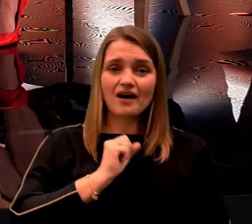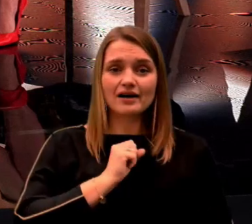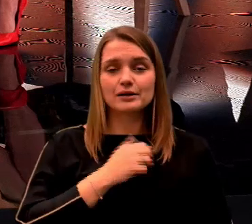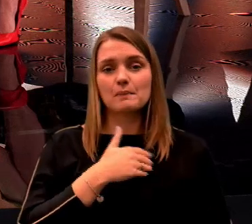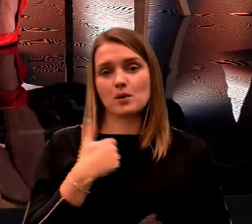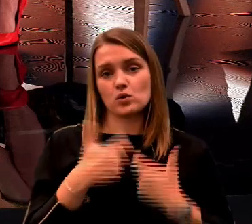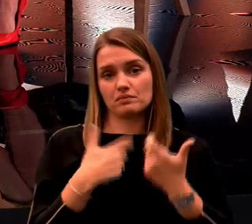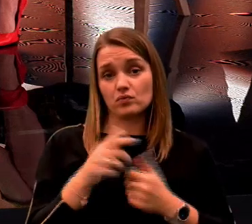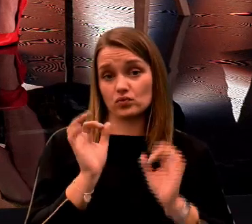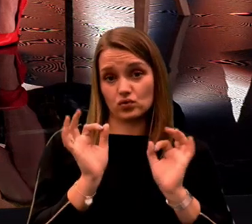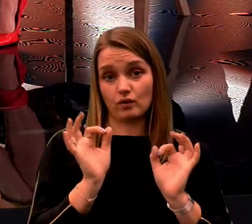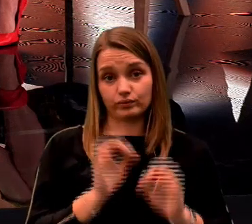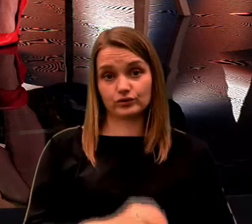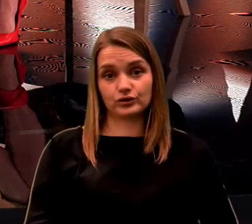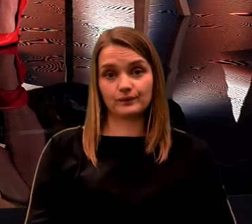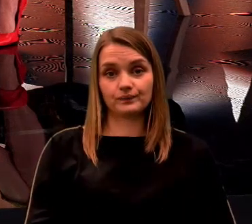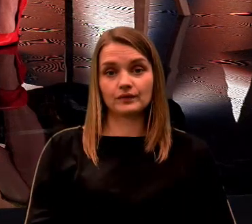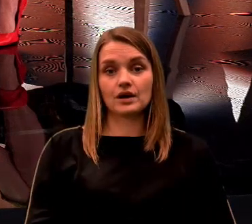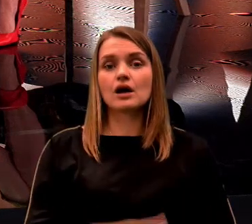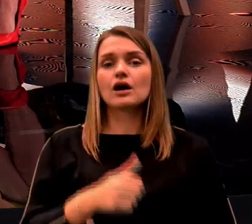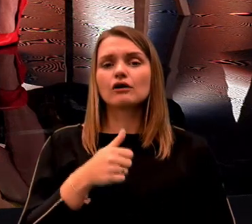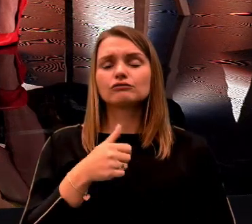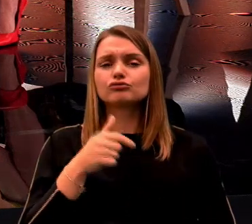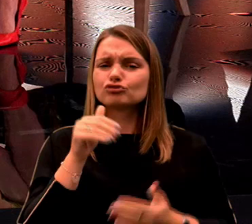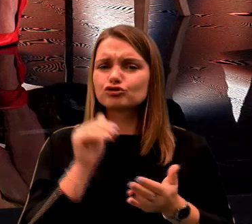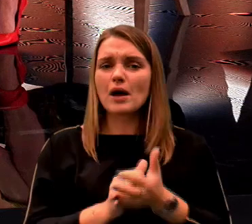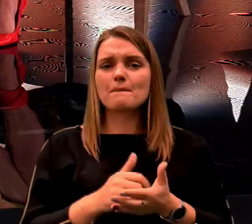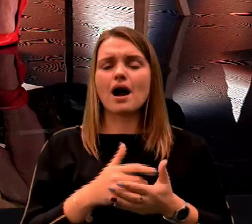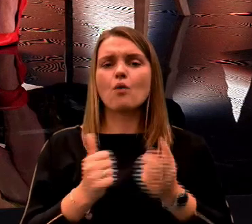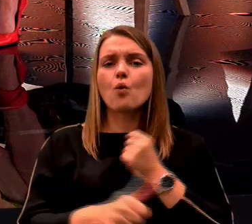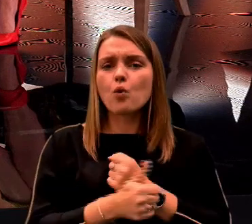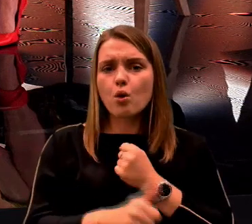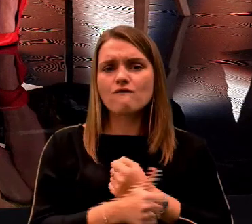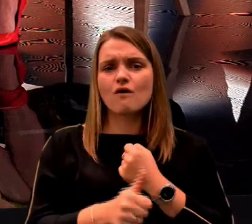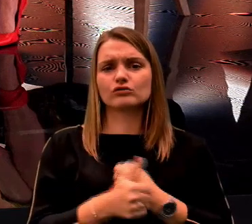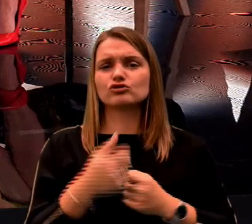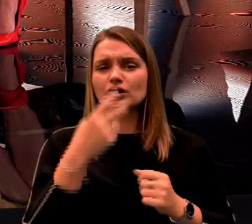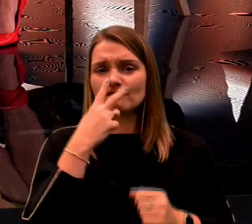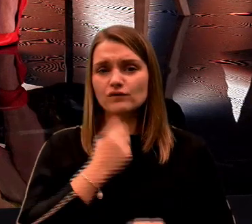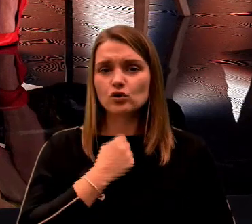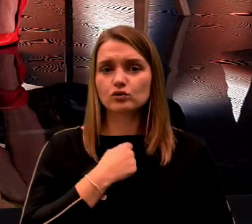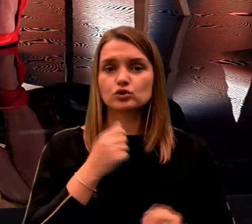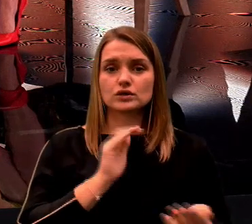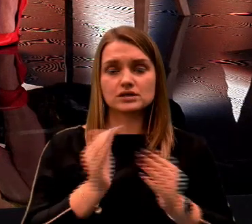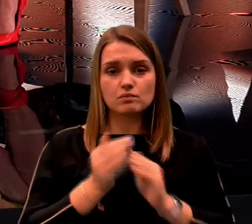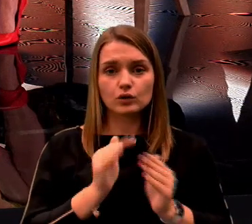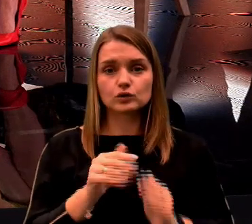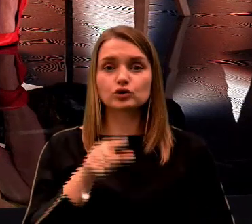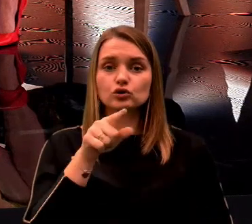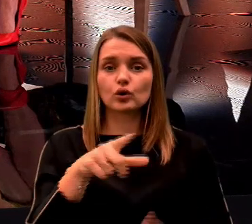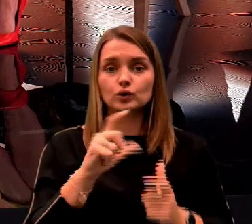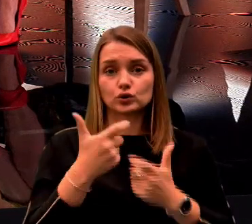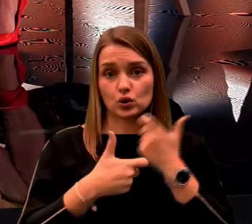dobrze. Trzeba tak naprawdę udowodnić w transparentny sposób, wymierny, że to, co my robimy, ma pozytywny